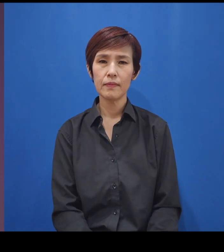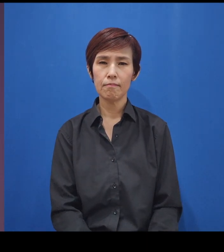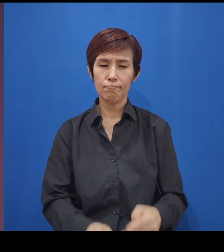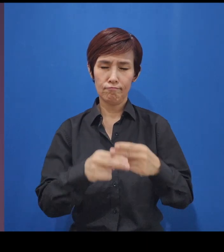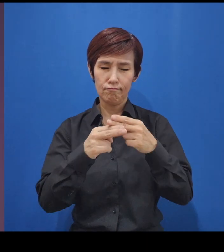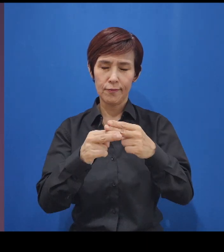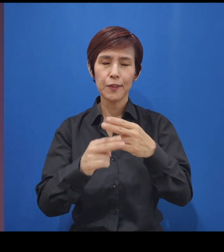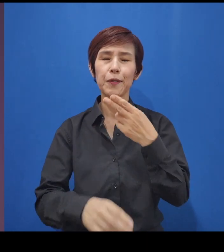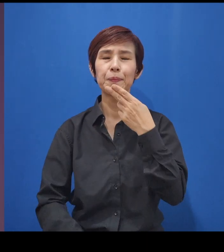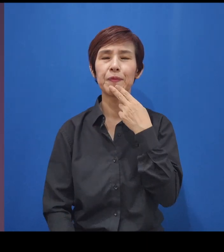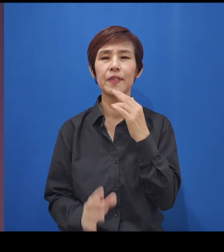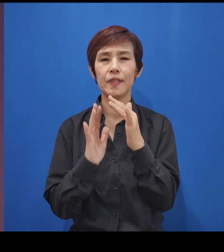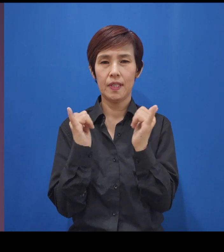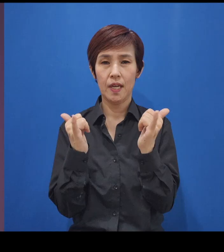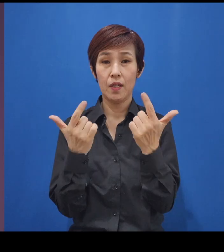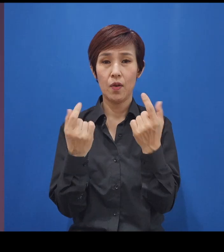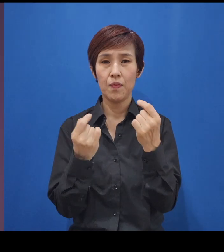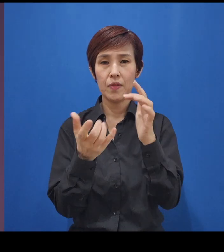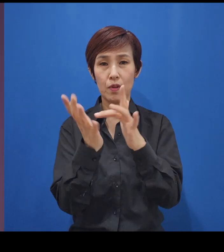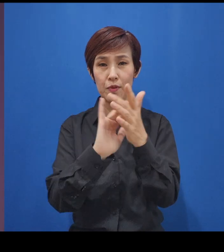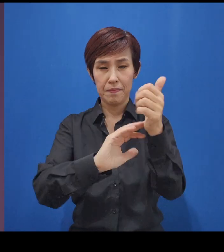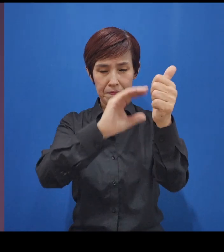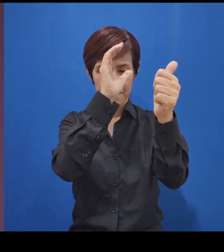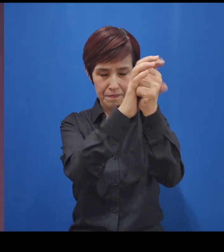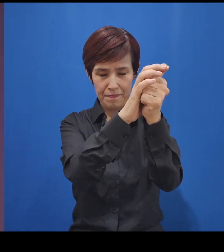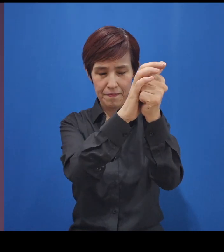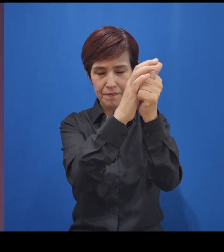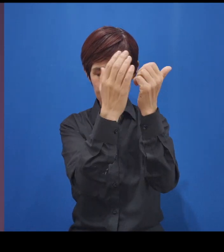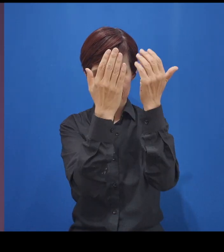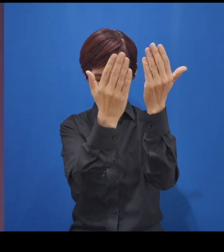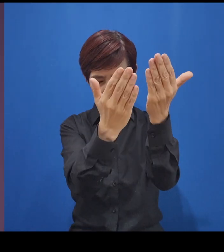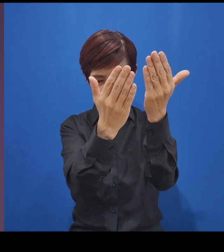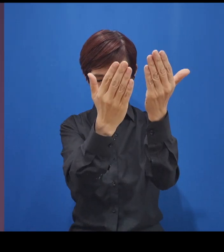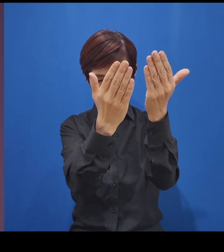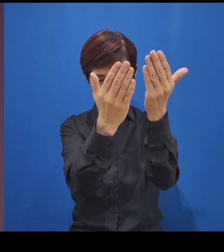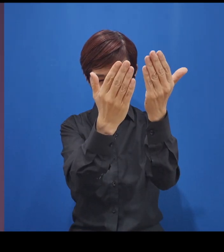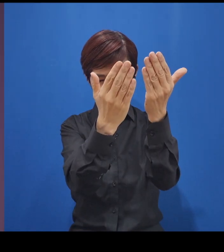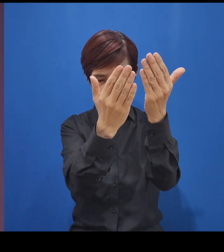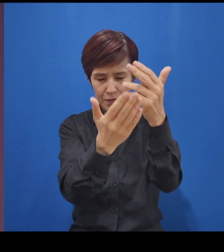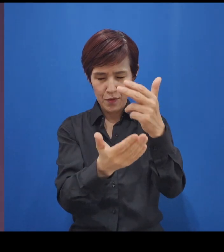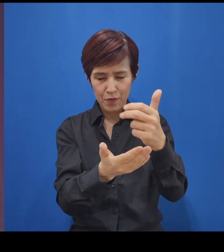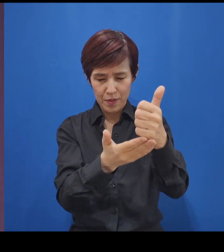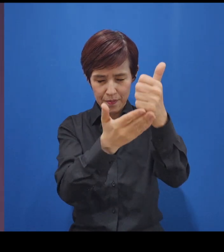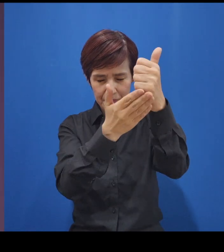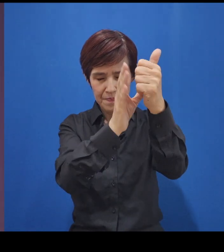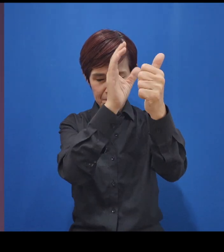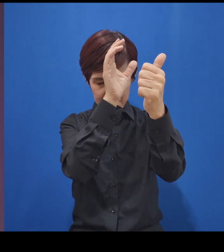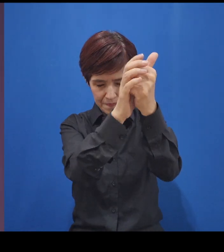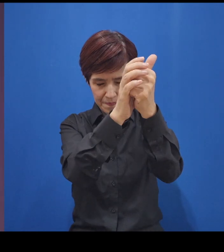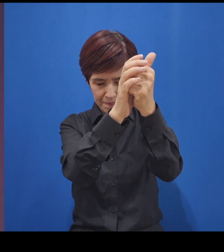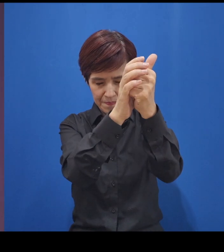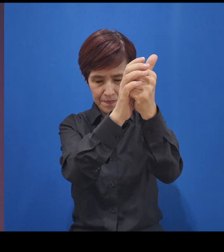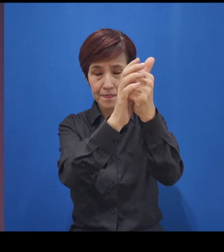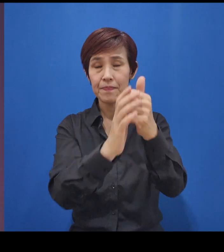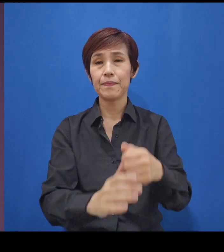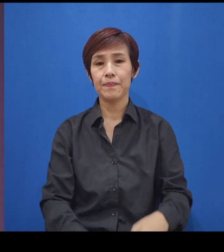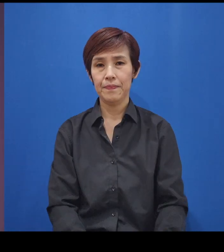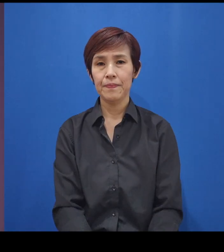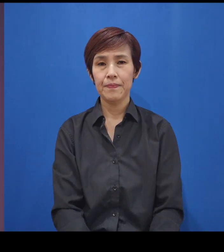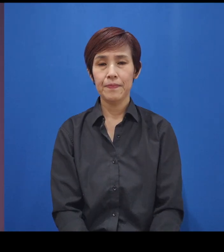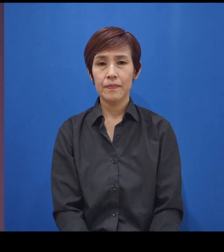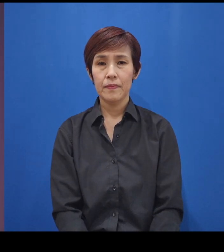없는 자처럼 예수님의 결정 앞에 주의 손 아래 자신을 가만히 내버려